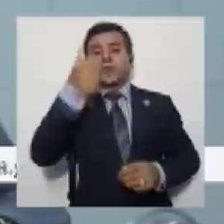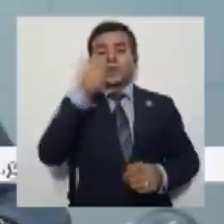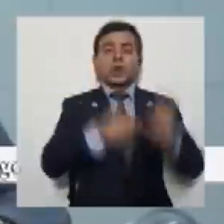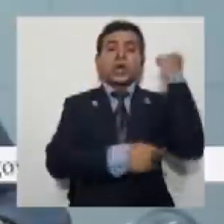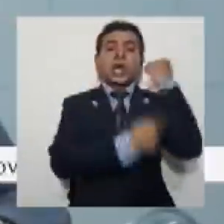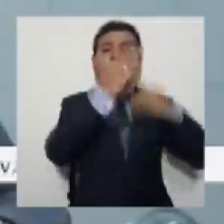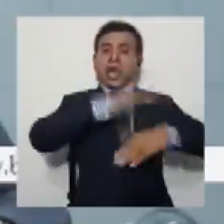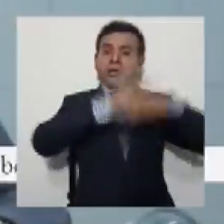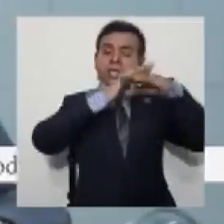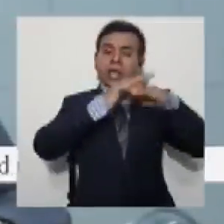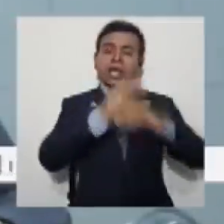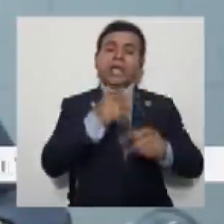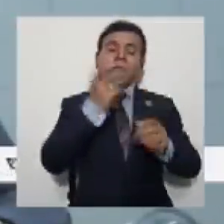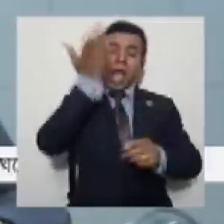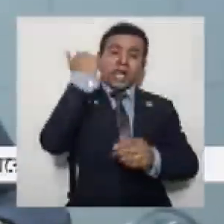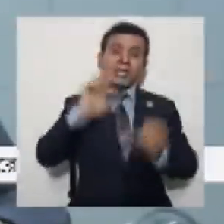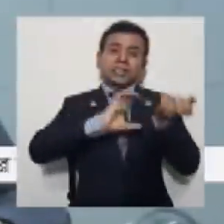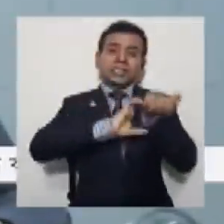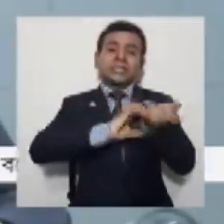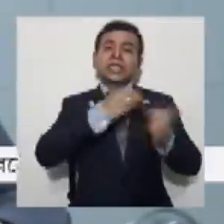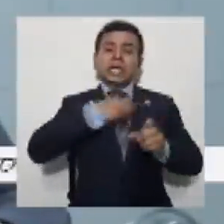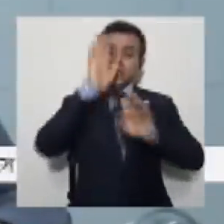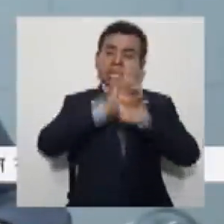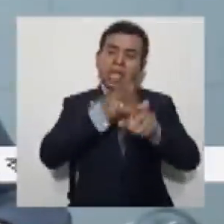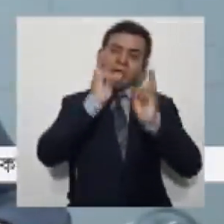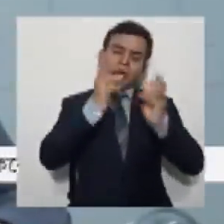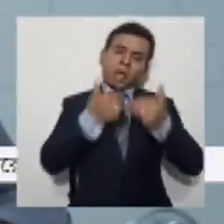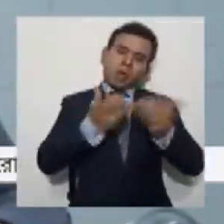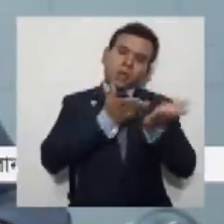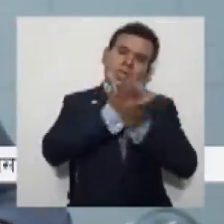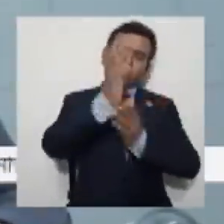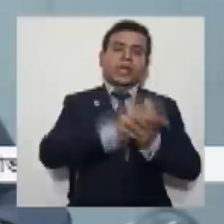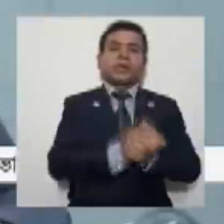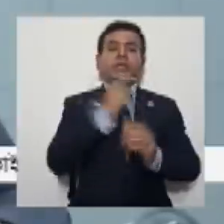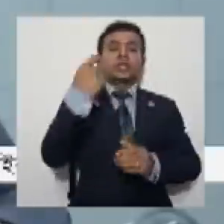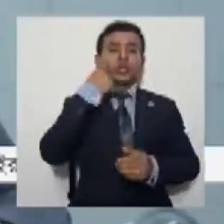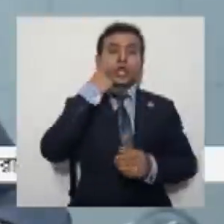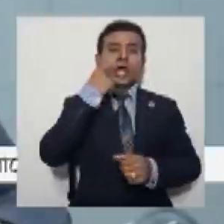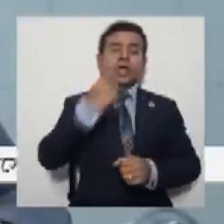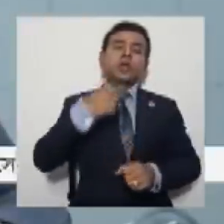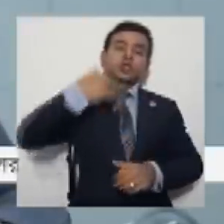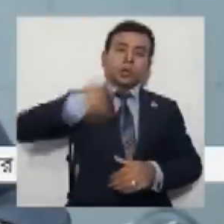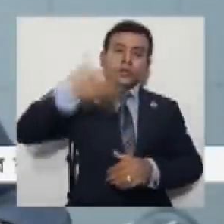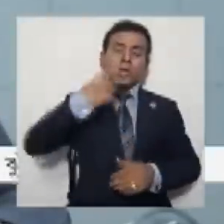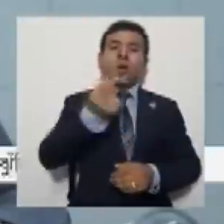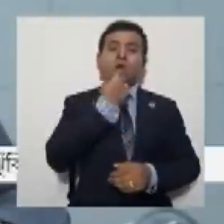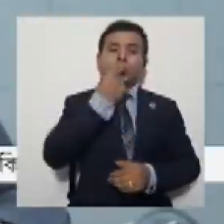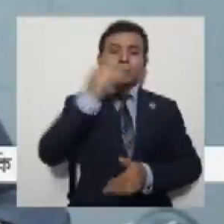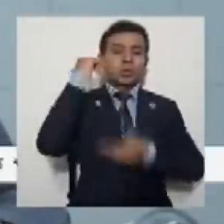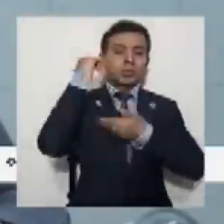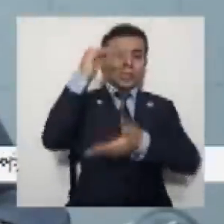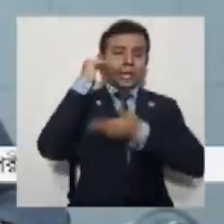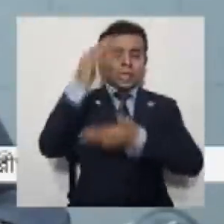সেগুলো সরবরাহ এখনো অব্যাহত হয়েছে এবং সঠিকভাবে পরিচালিত হচ্ছে। আমাদের